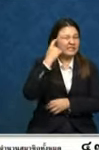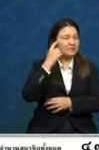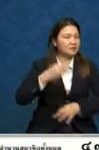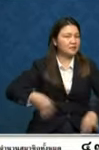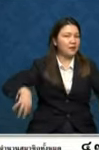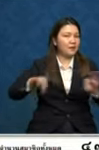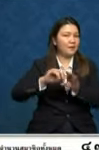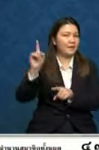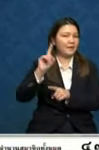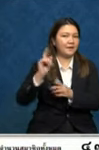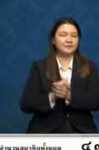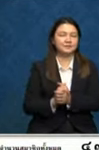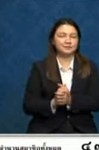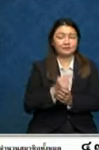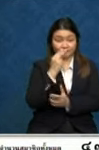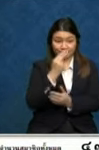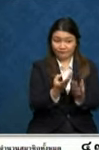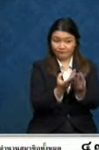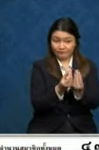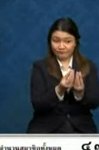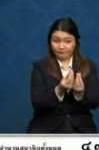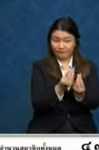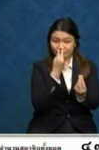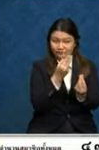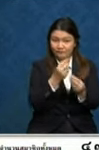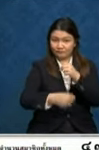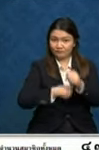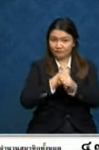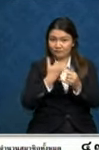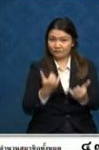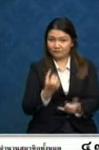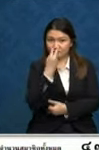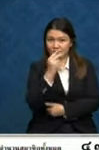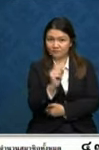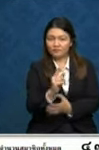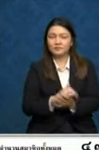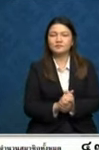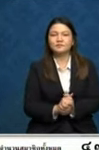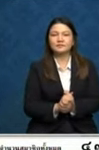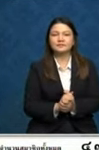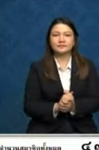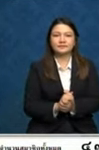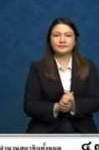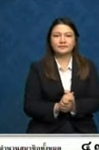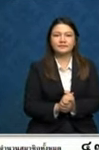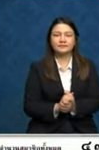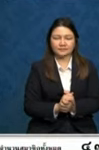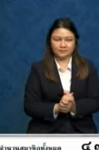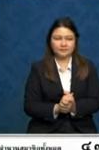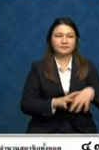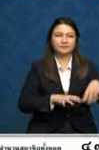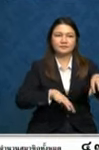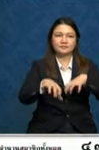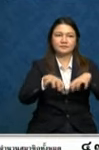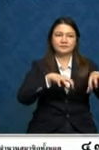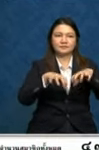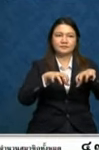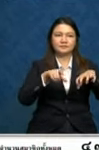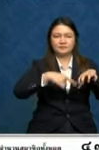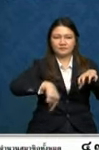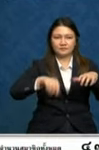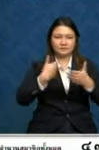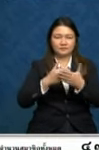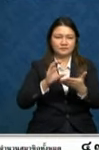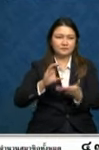นะครับผมมาดูตัวเลขแล้วเนี่ยนะครับปีนี้นะครับจากในส่วนของการจัดงบประมาณที่ลงในส่วน